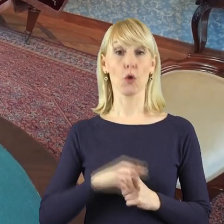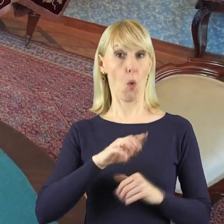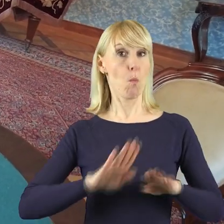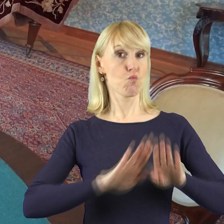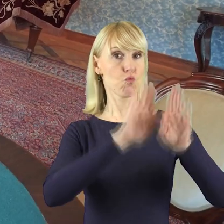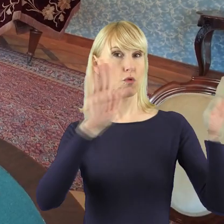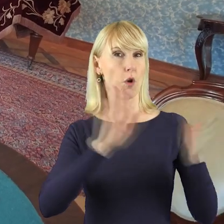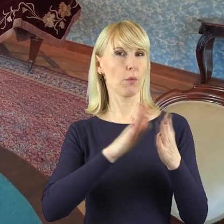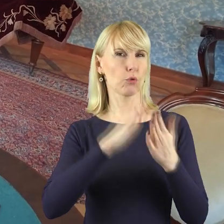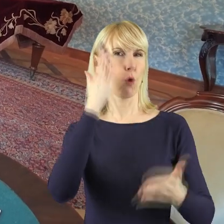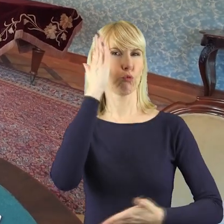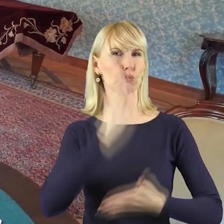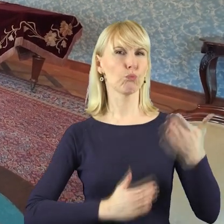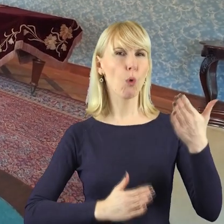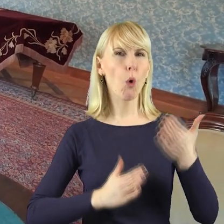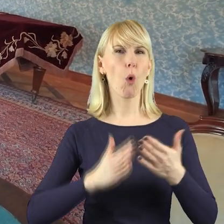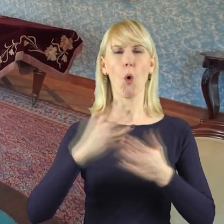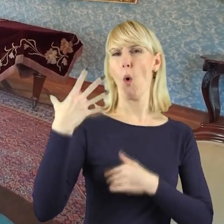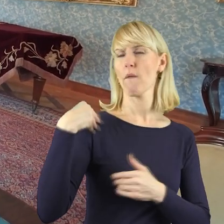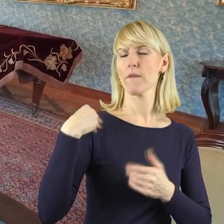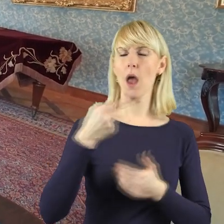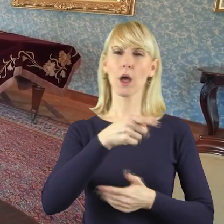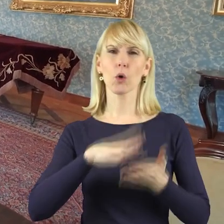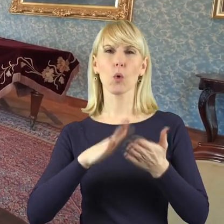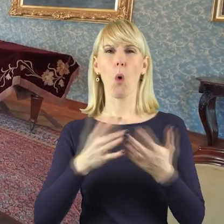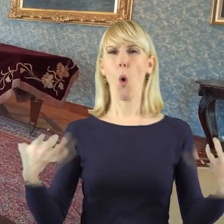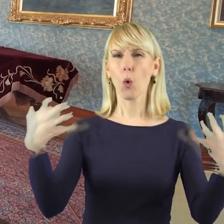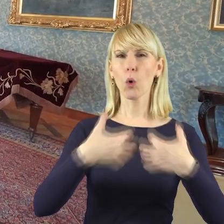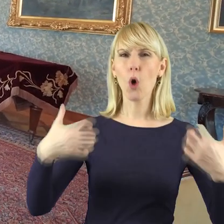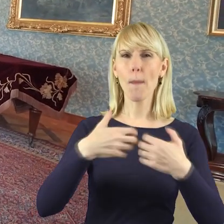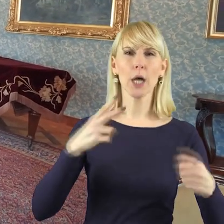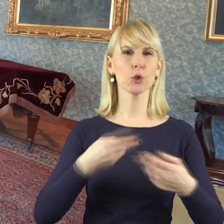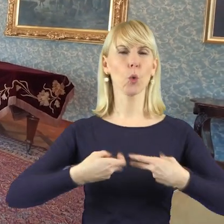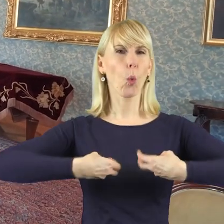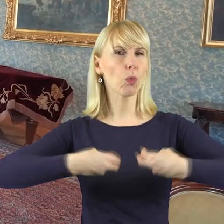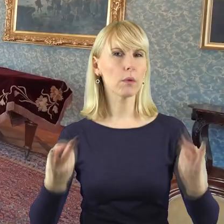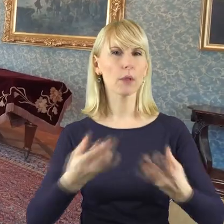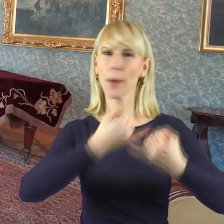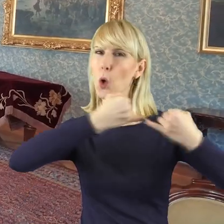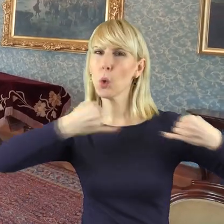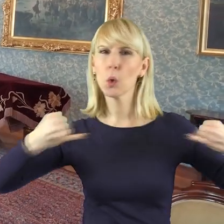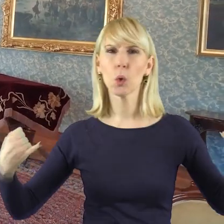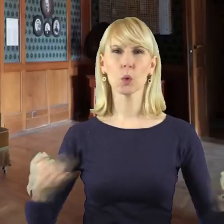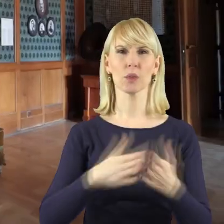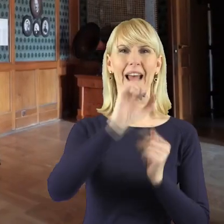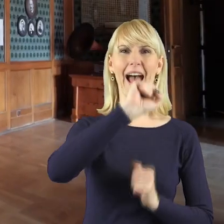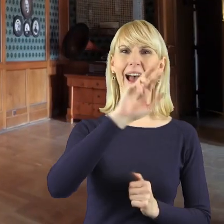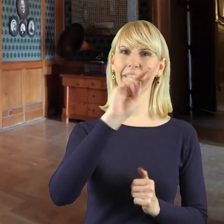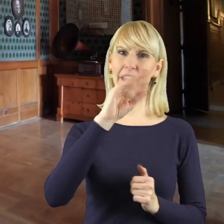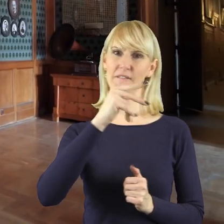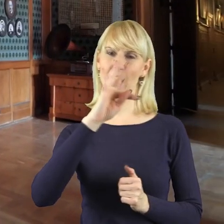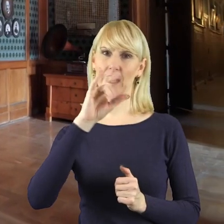Muzeum od niemal pół wieku gromadzi, przechowuje, opracowuje i udostępnia wyjątkową kolekcję artefaktów